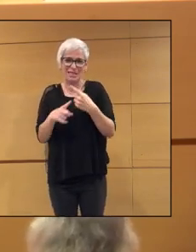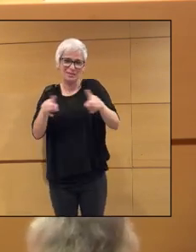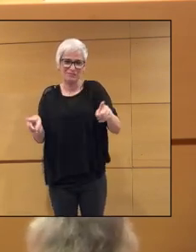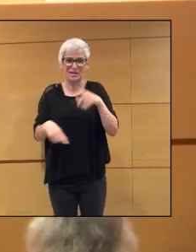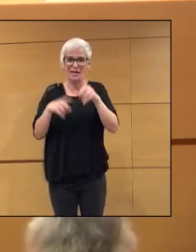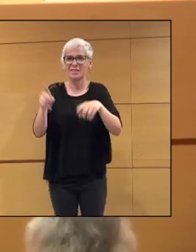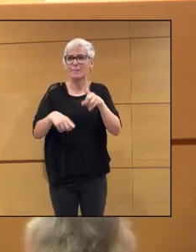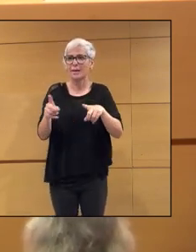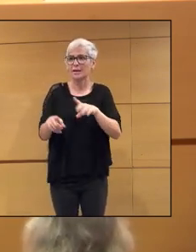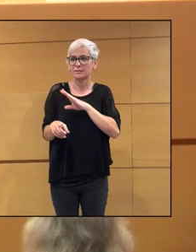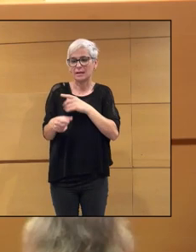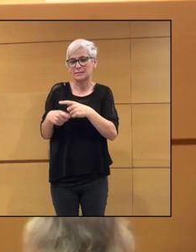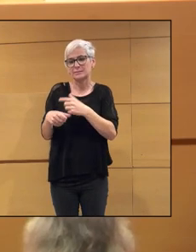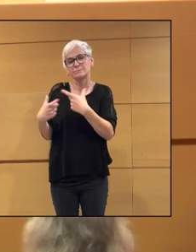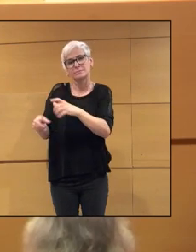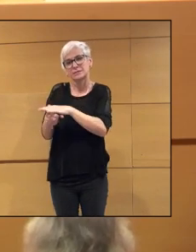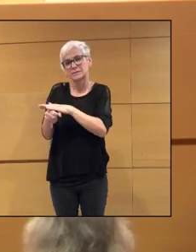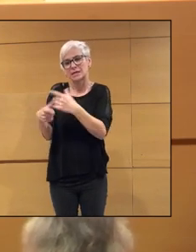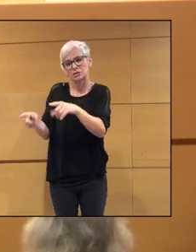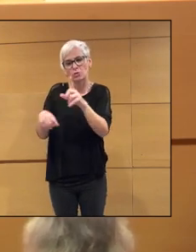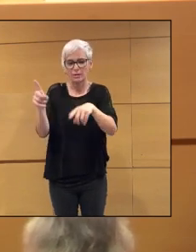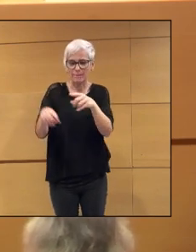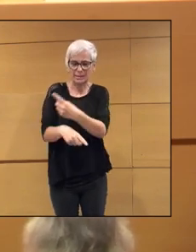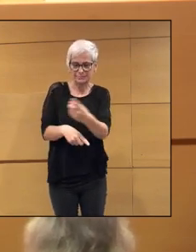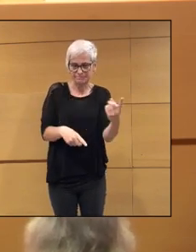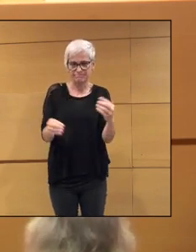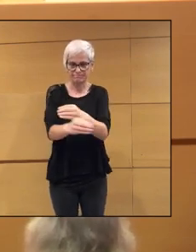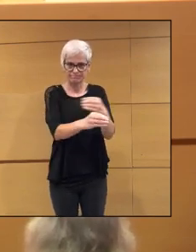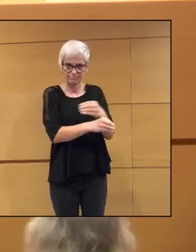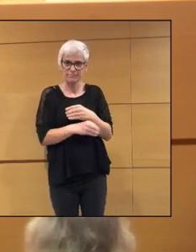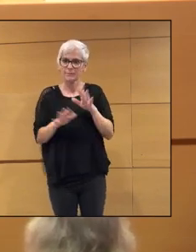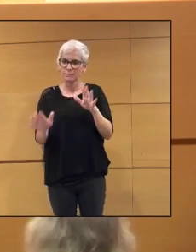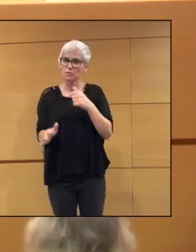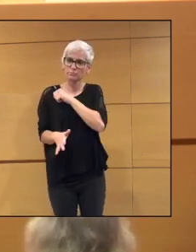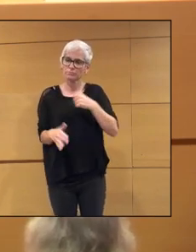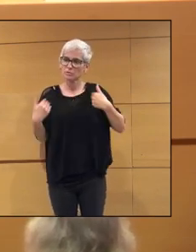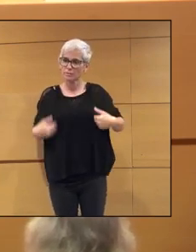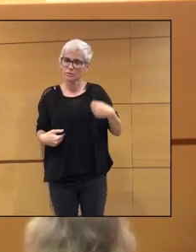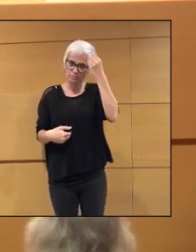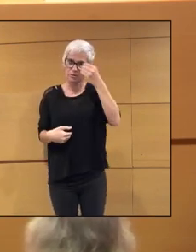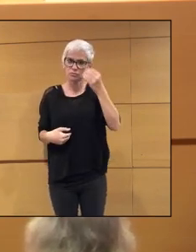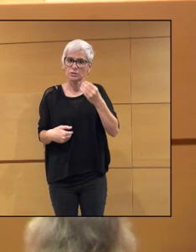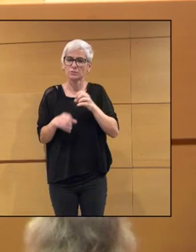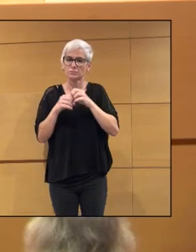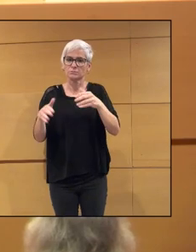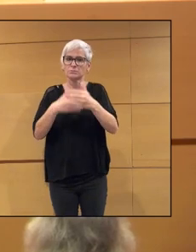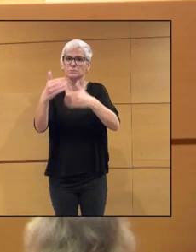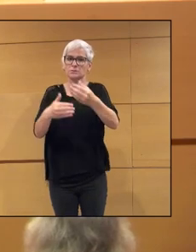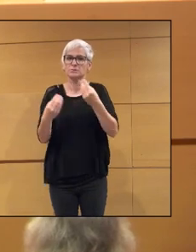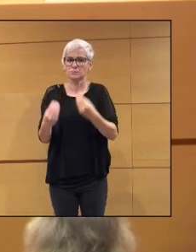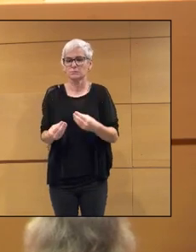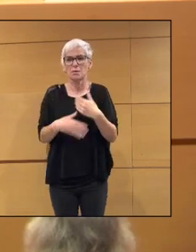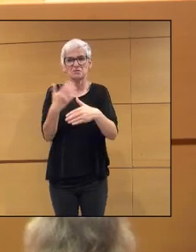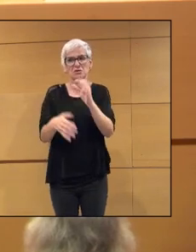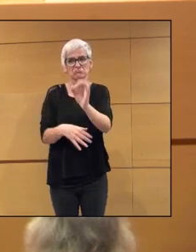depèn del sector, però sí que personalment sí que crec que s'està avançant molt en aquest àmbit, o s'està